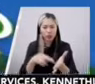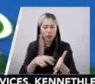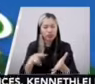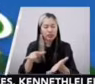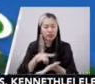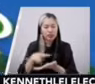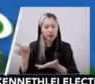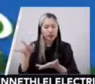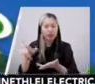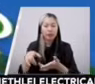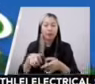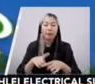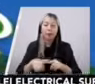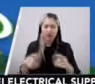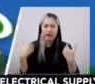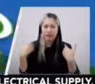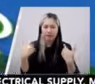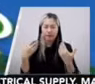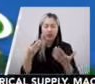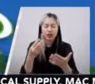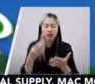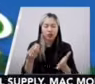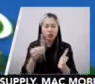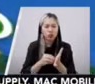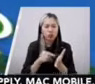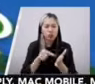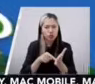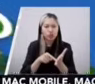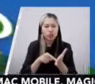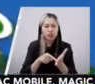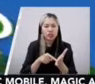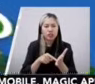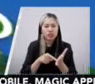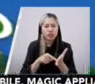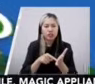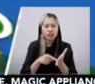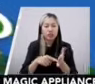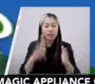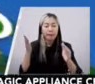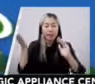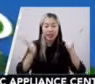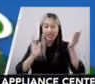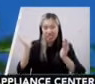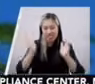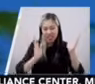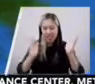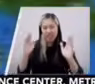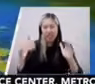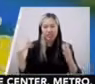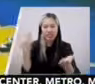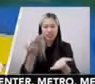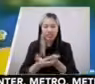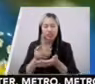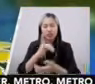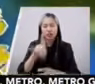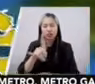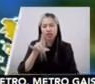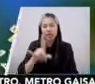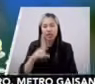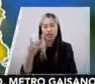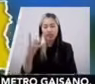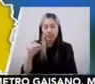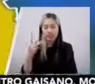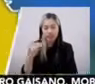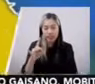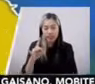record daw ang Malaysian Immigration ng pagdating ni Guo sa Kuala Lumpur noong July 18. May record din ang pagdating niya